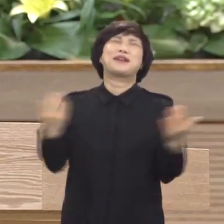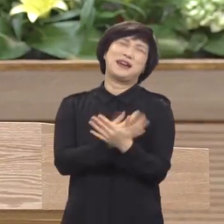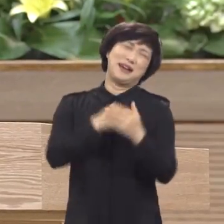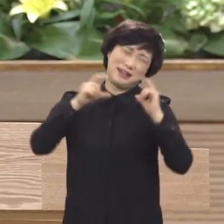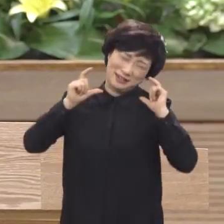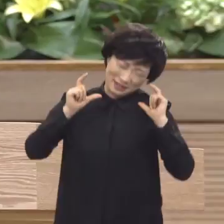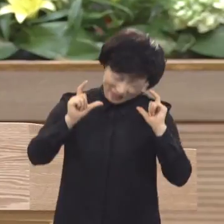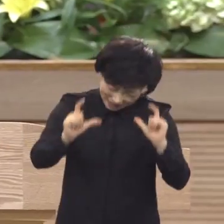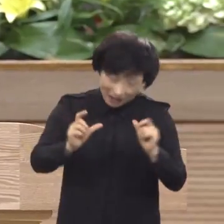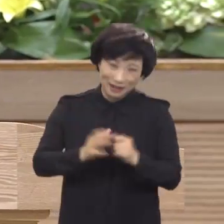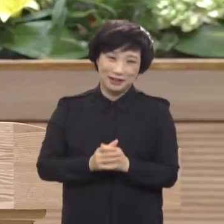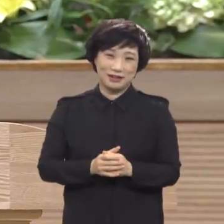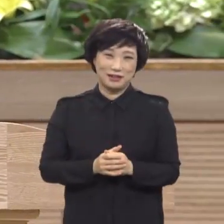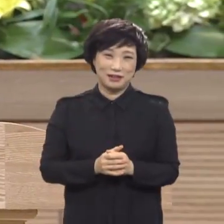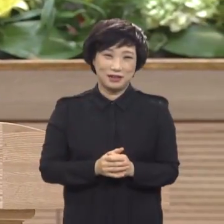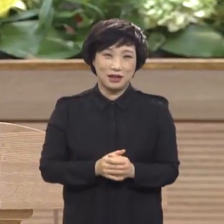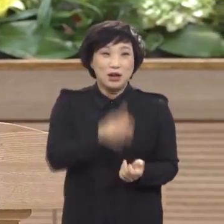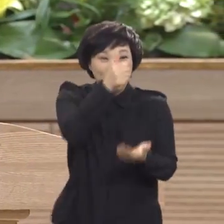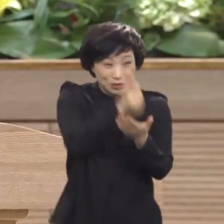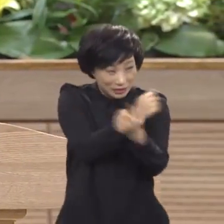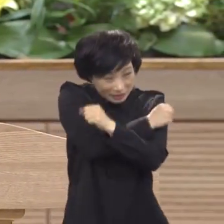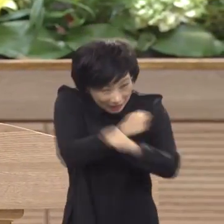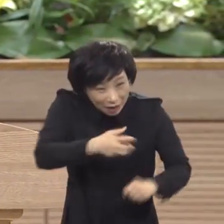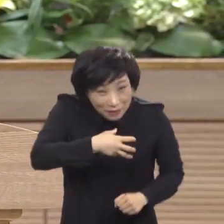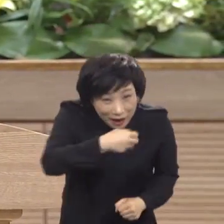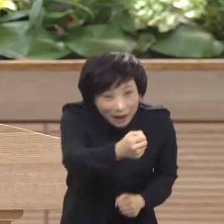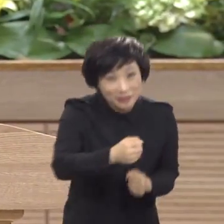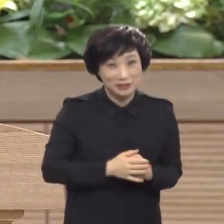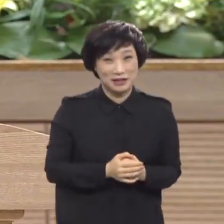회개하라, 죄 사함 받으라.